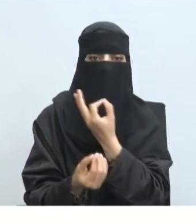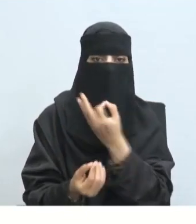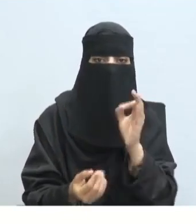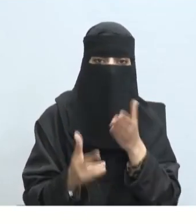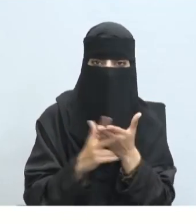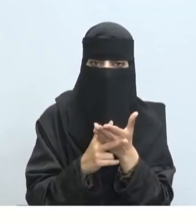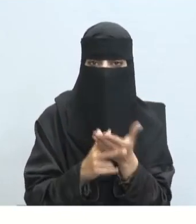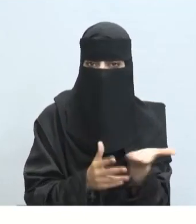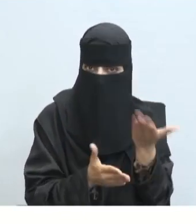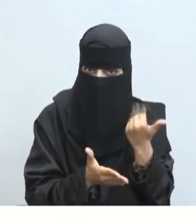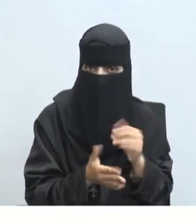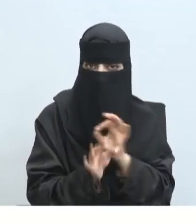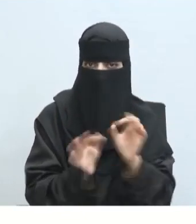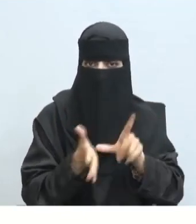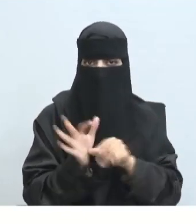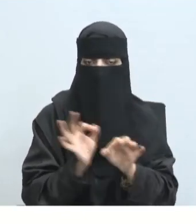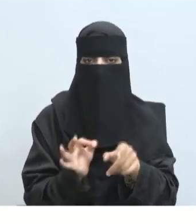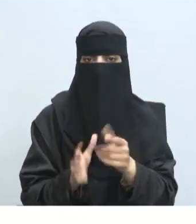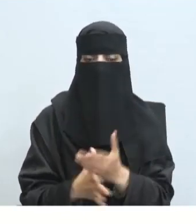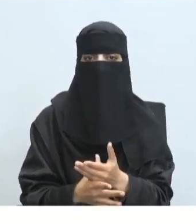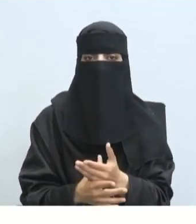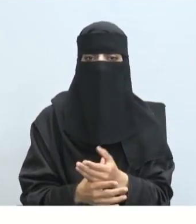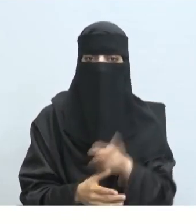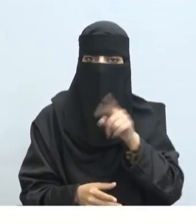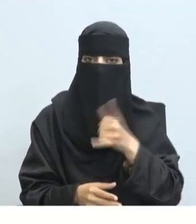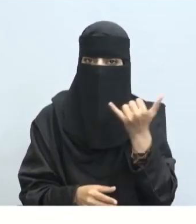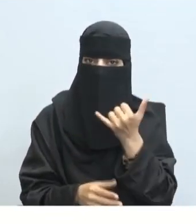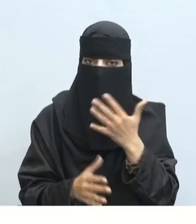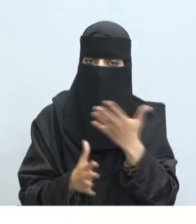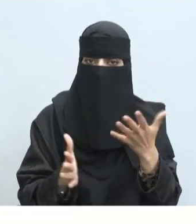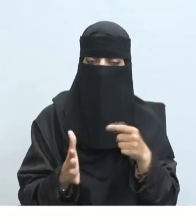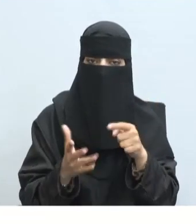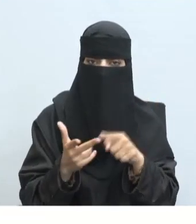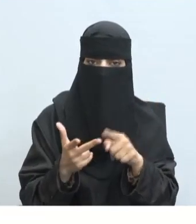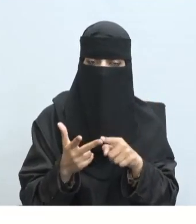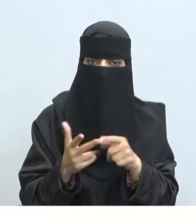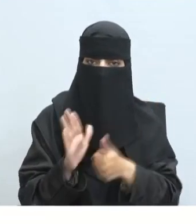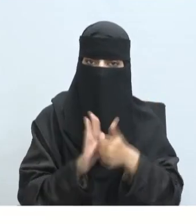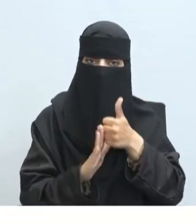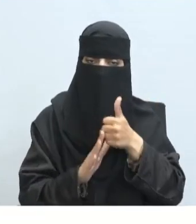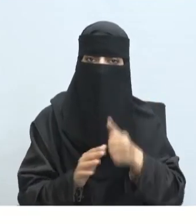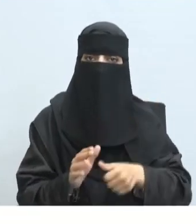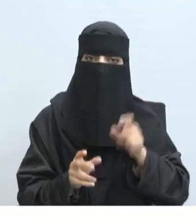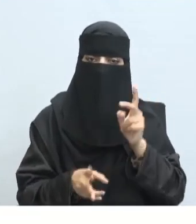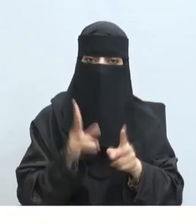من خلال التخطيط الصحيح لذلك له اهميه كبيره في انجاح الفعاليه